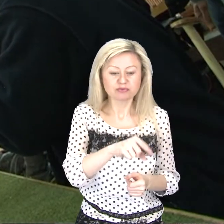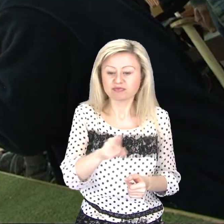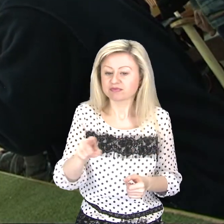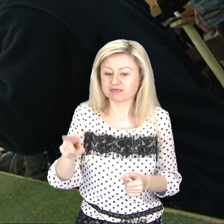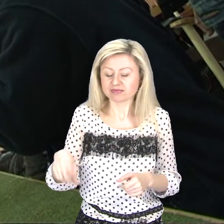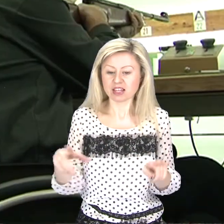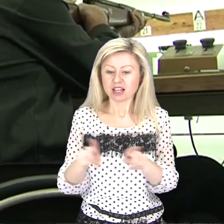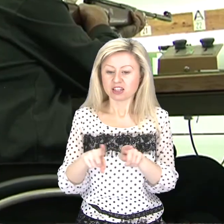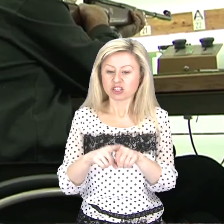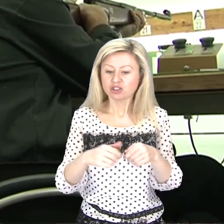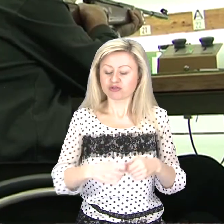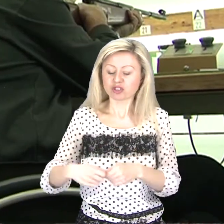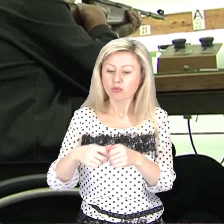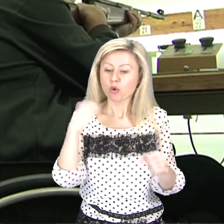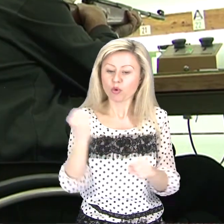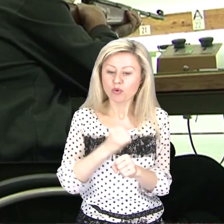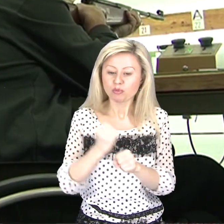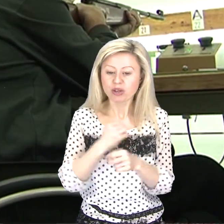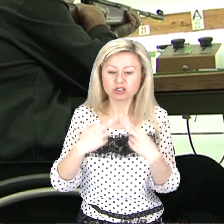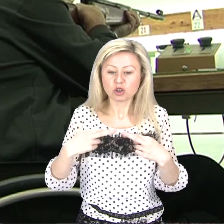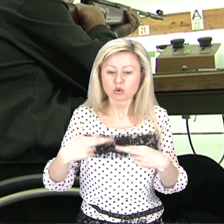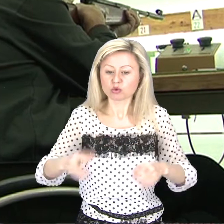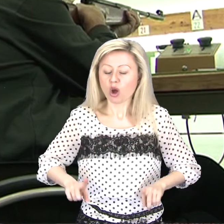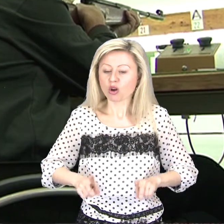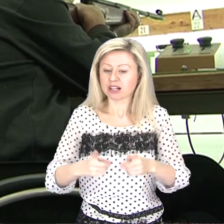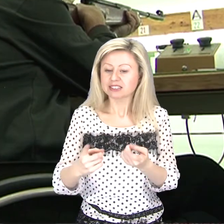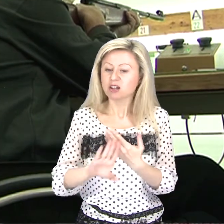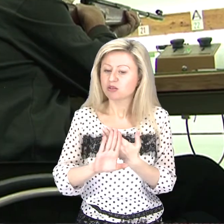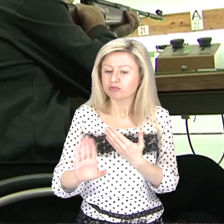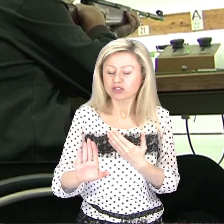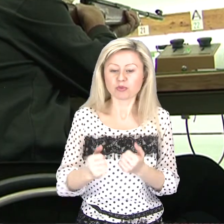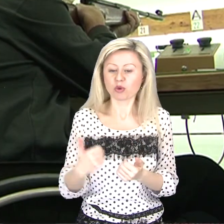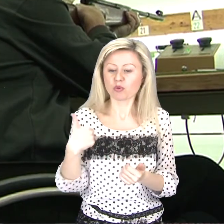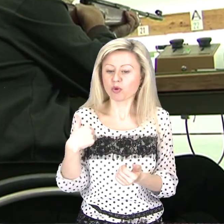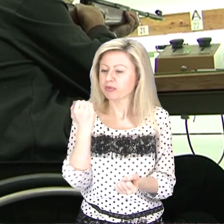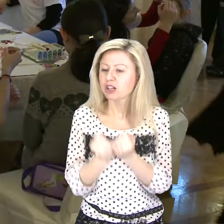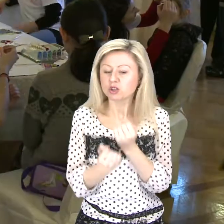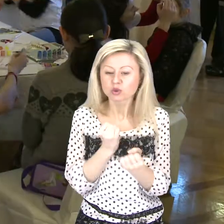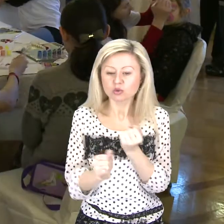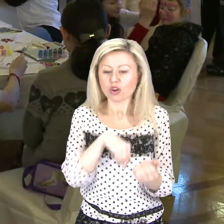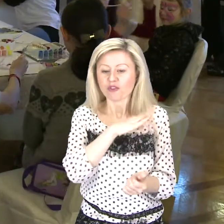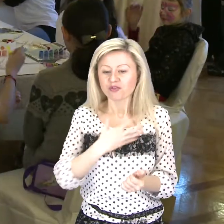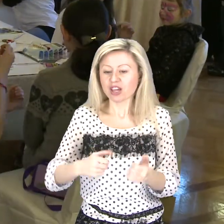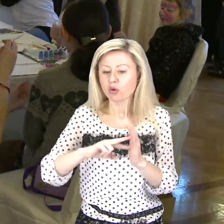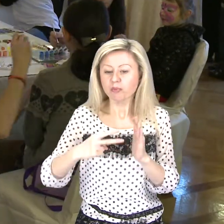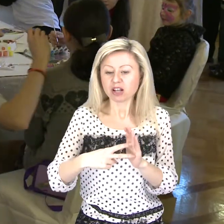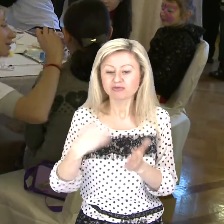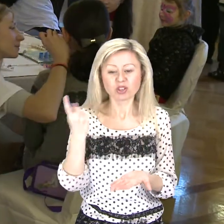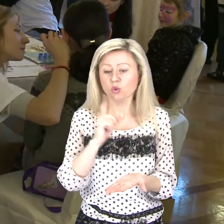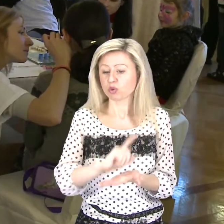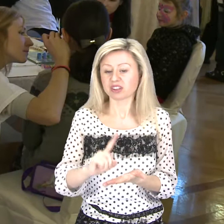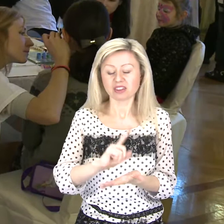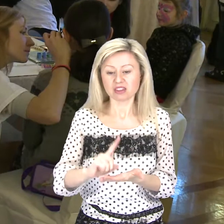też współpraca z organizacjami pozarządowymi, bez których tych wielu projektów nie udałoby